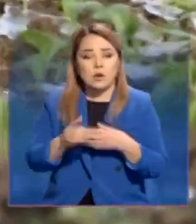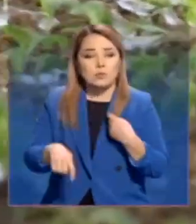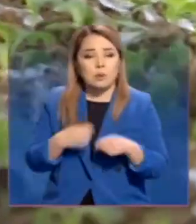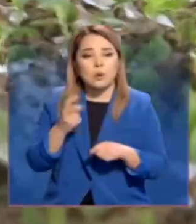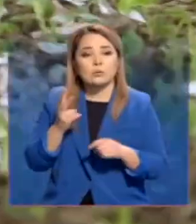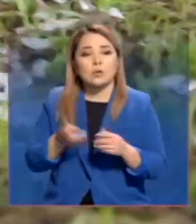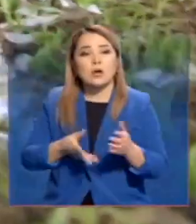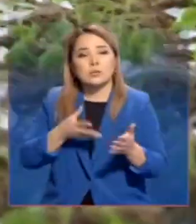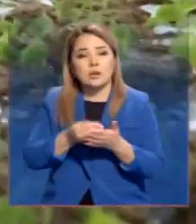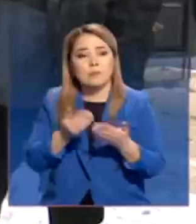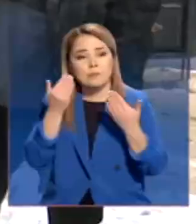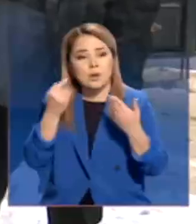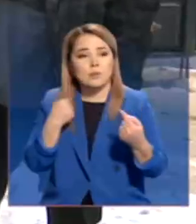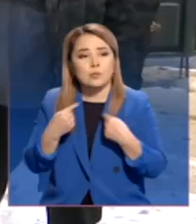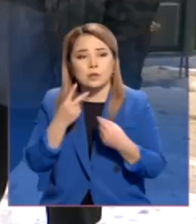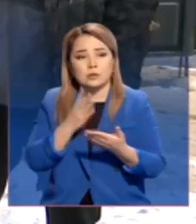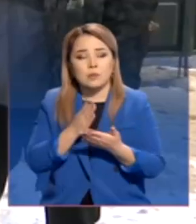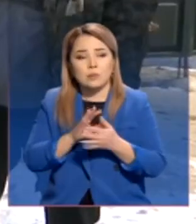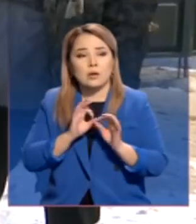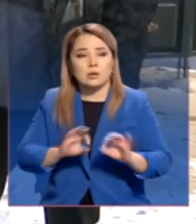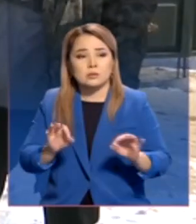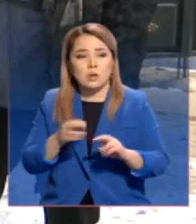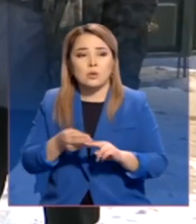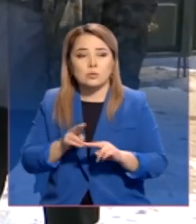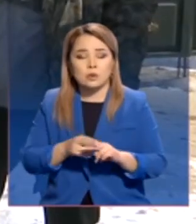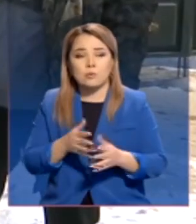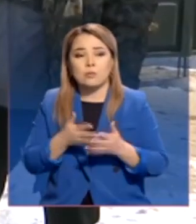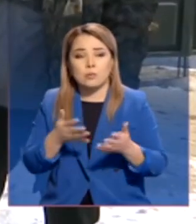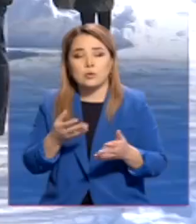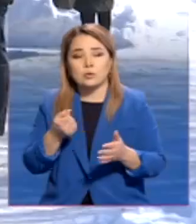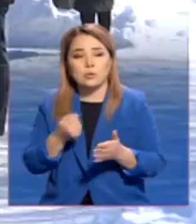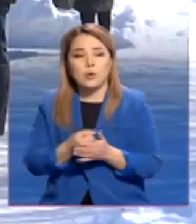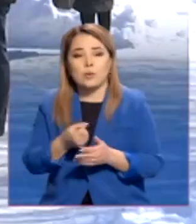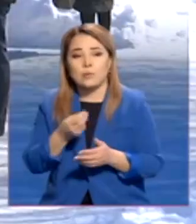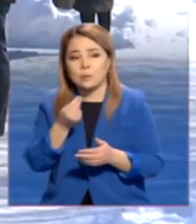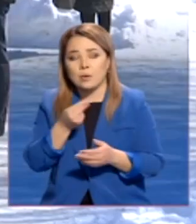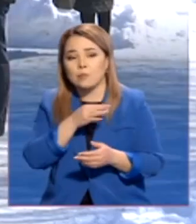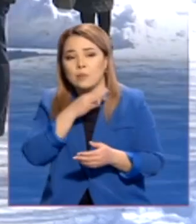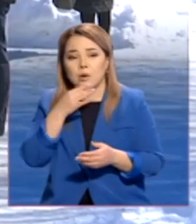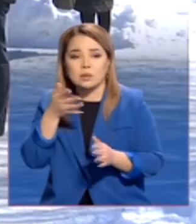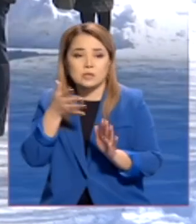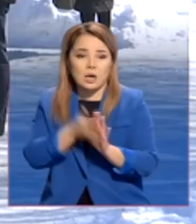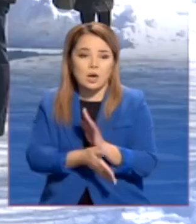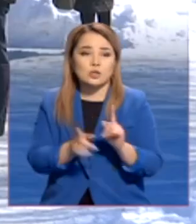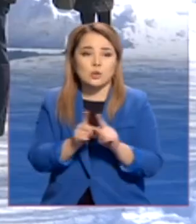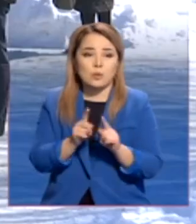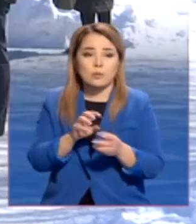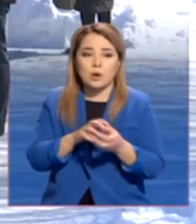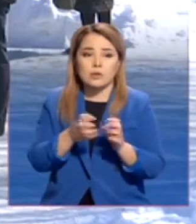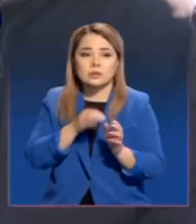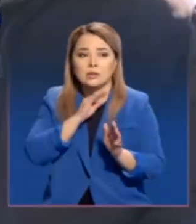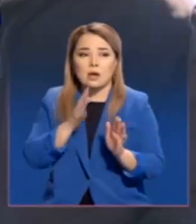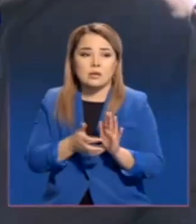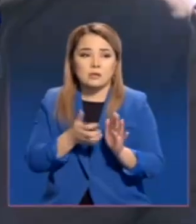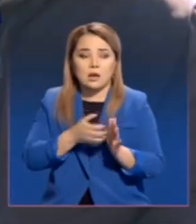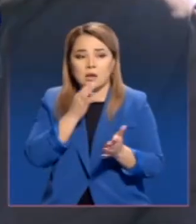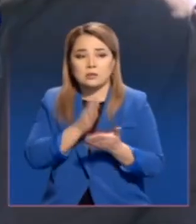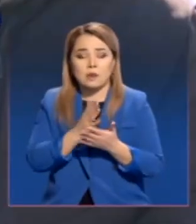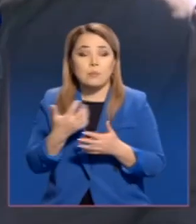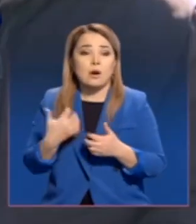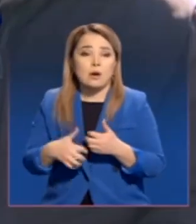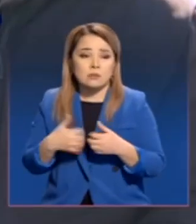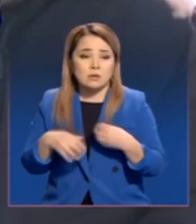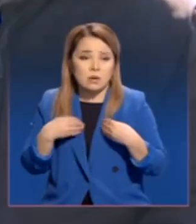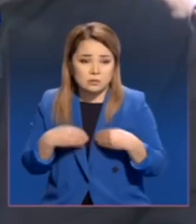шығынын кімнен өтерін білмейді ал. Айтуларынша соңғы қаражатына дейін көшетке жұмсап, қажет кезде көмір таппай қалған. Капуста да